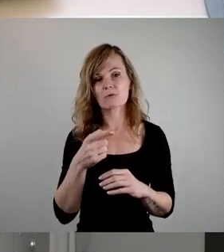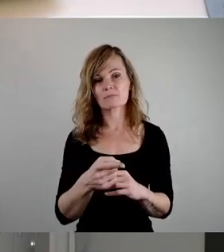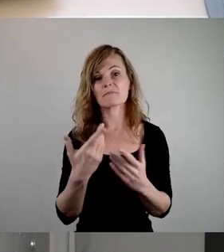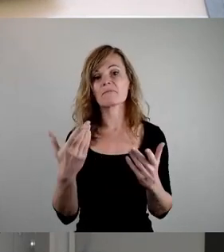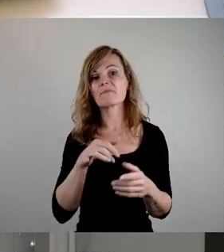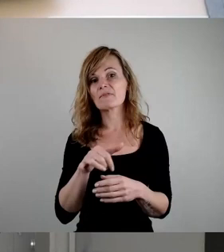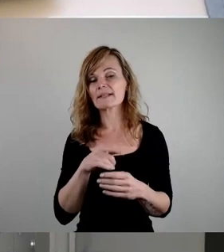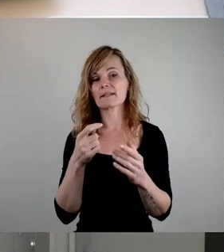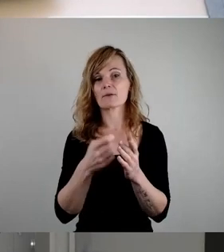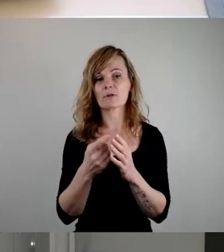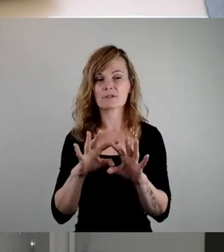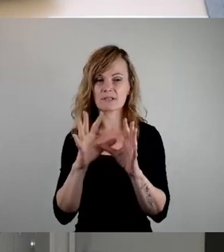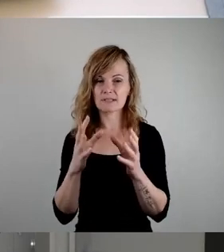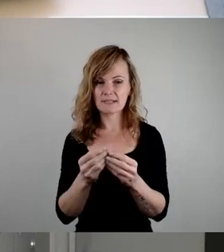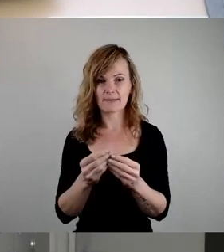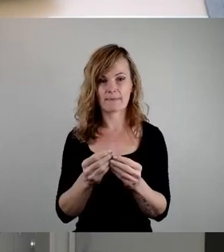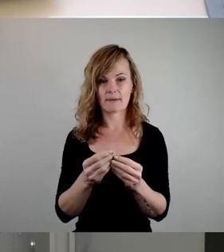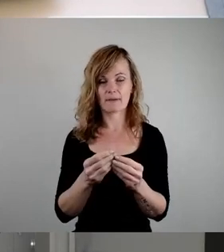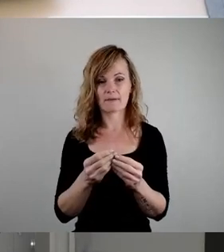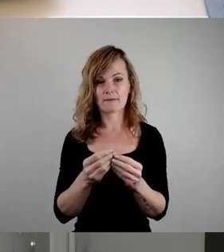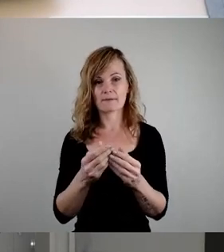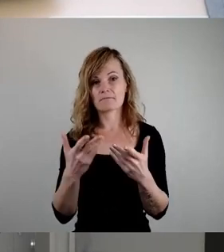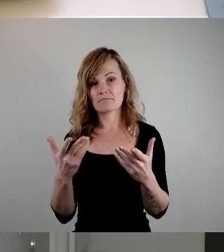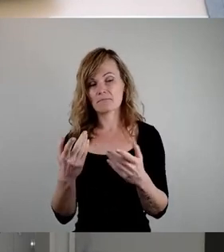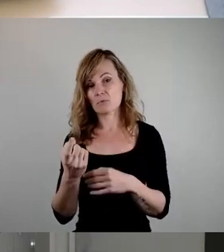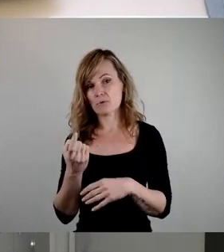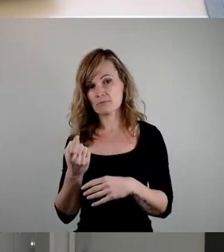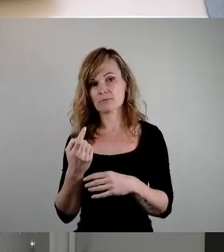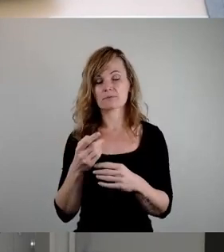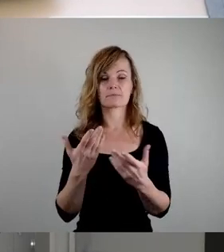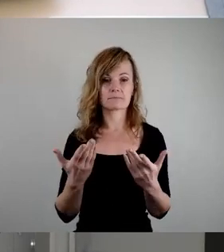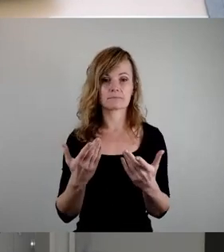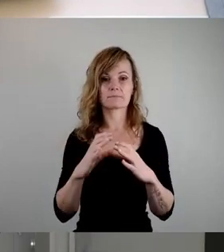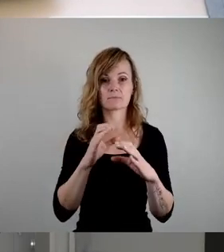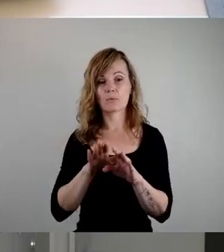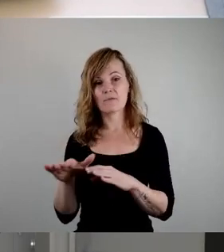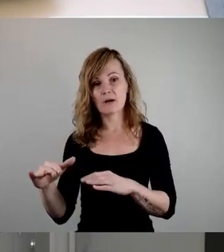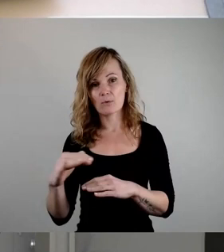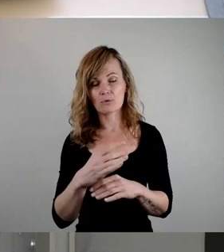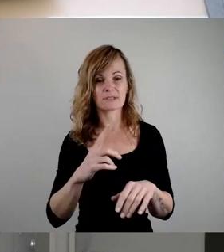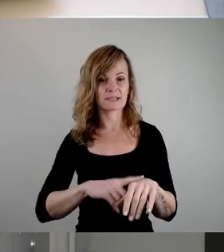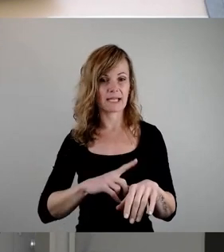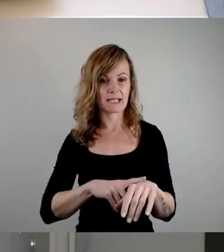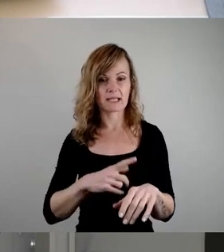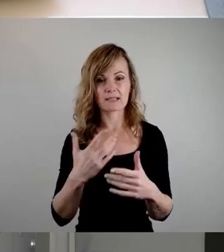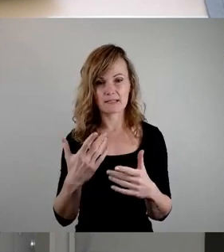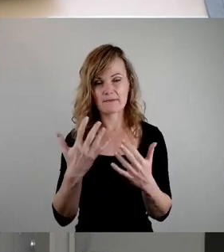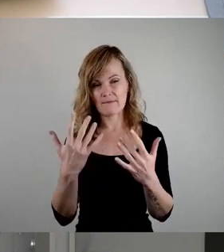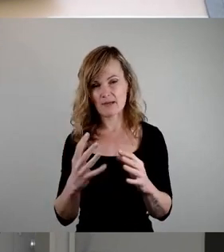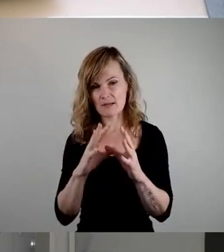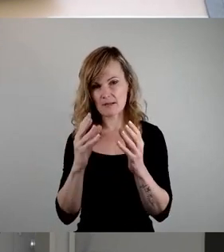diesbezüglich entstehen, was für eine Dauer bei der Umfahrung zeitlich rauskommen würde und was das